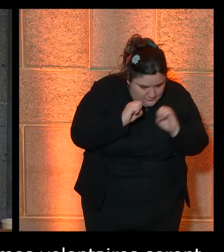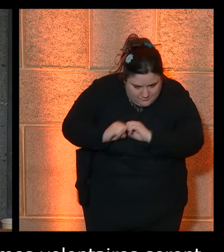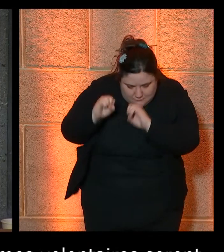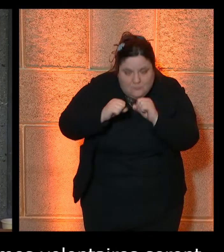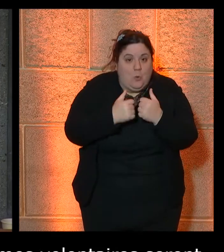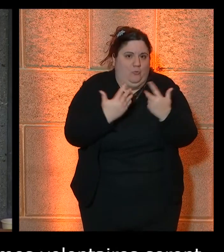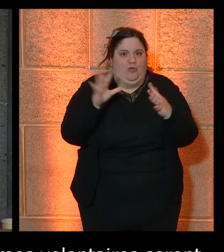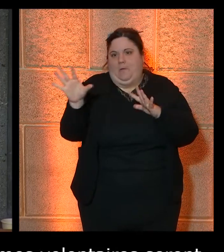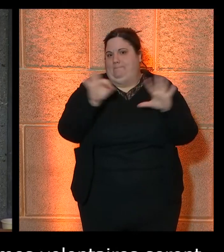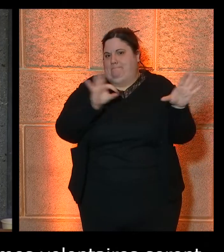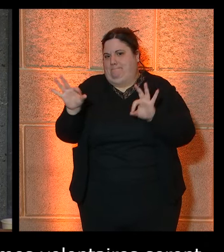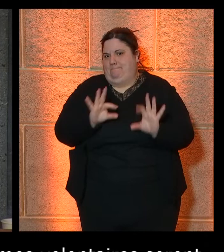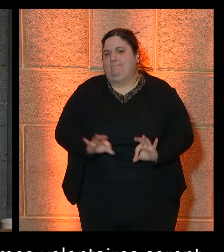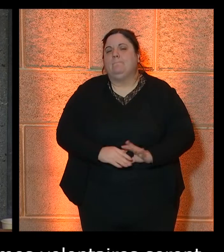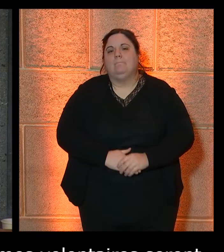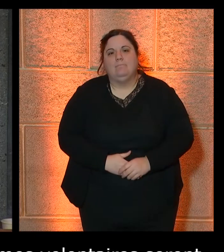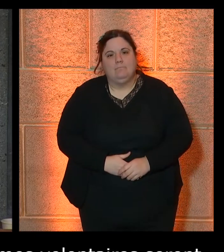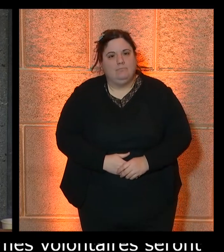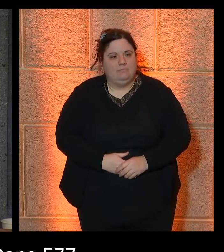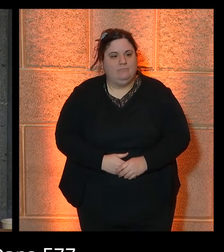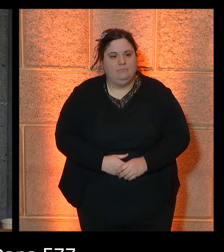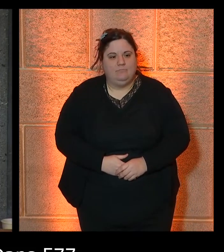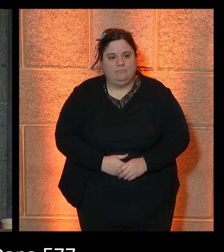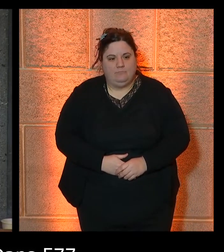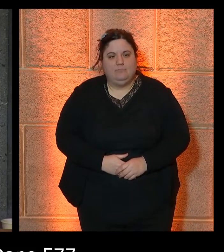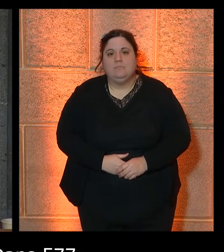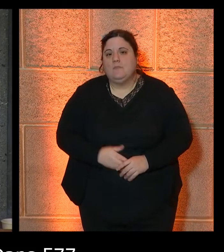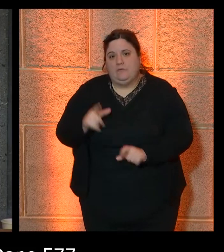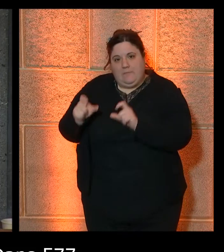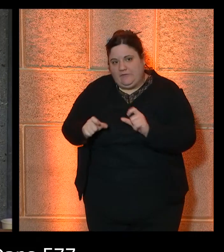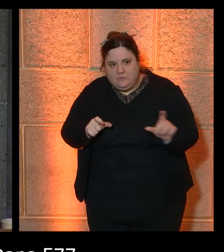sélectionné un certain nombre de territoires qui seront un peu nos